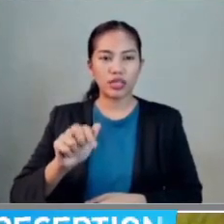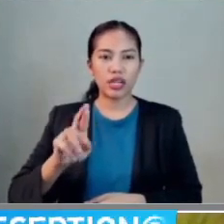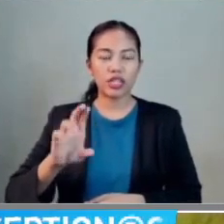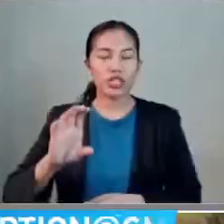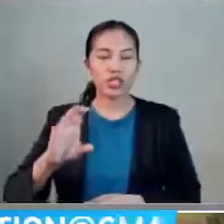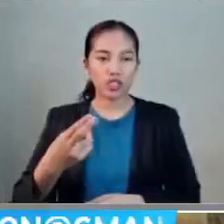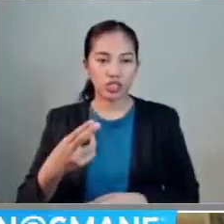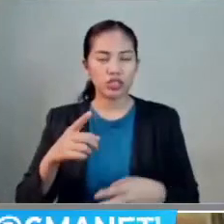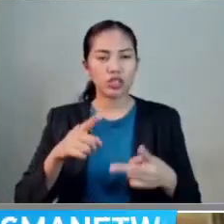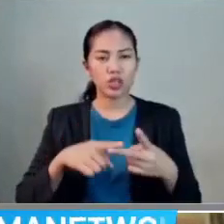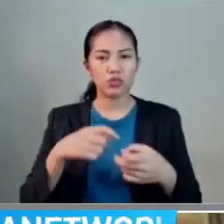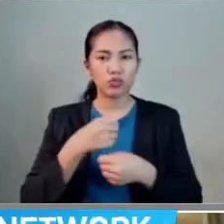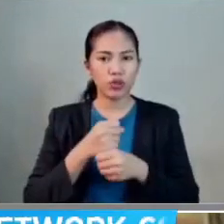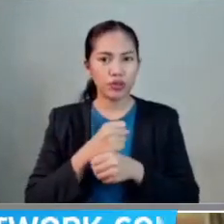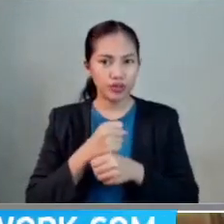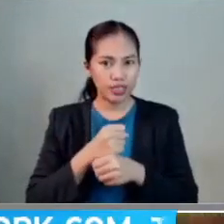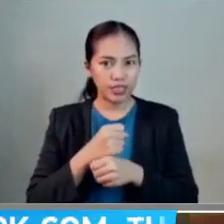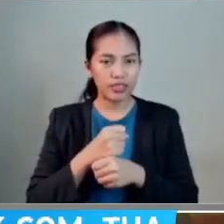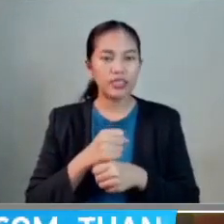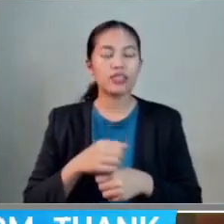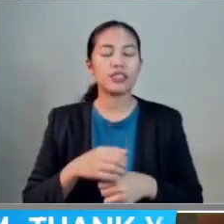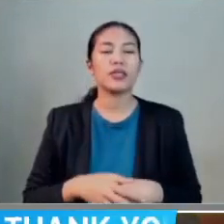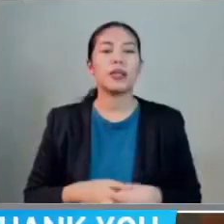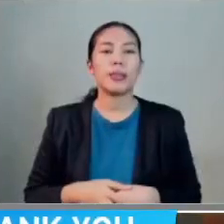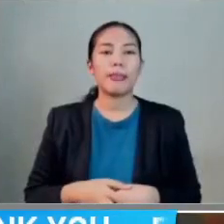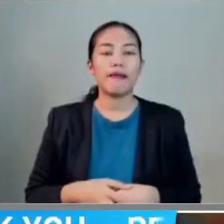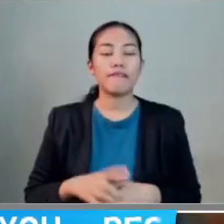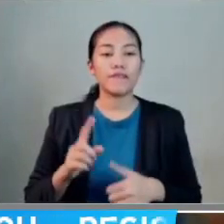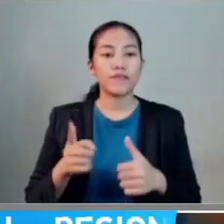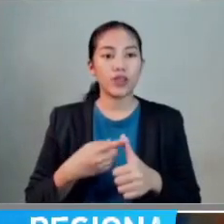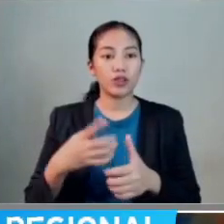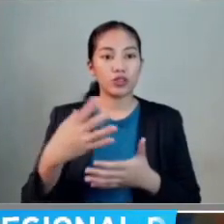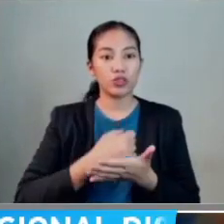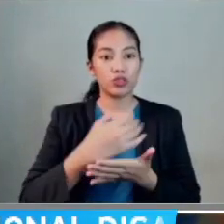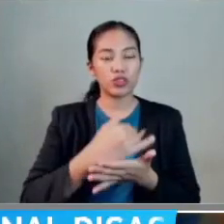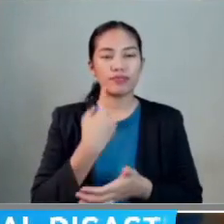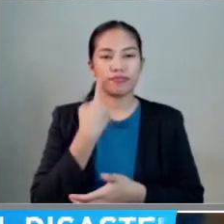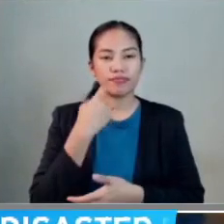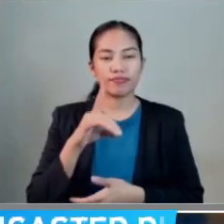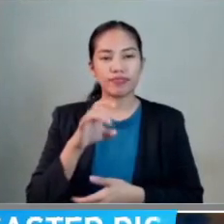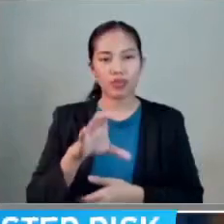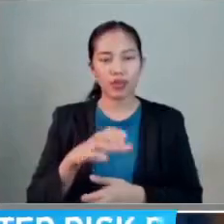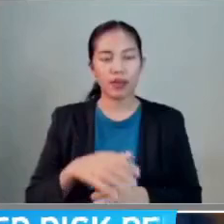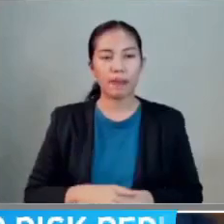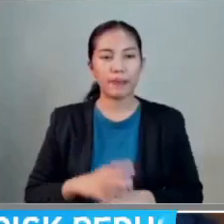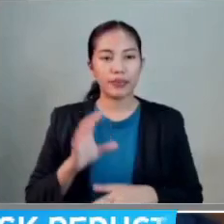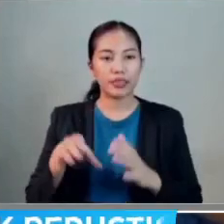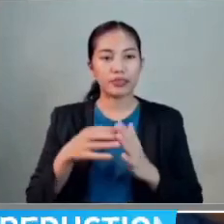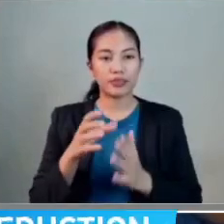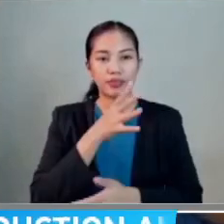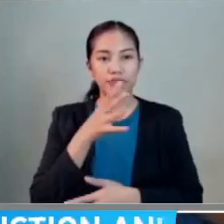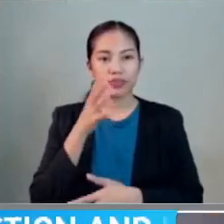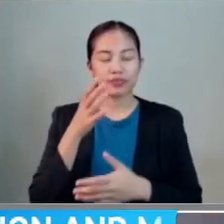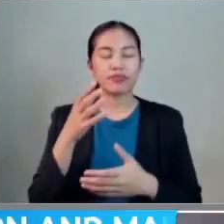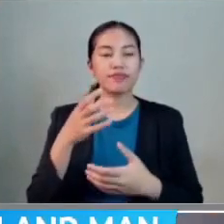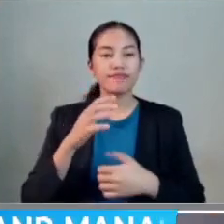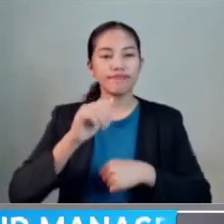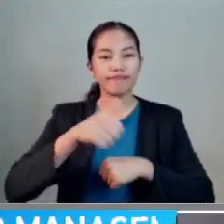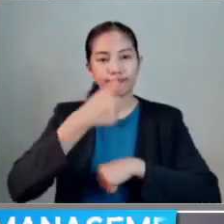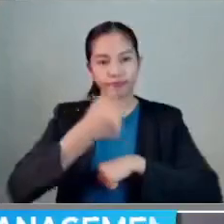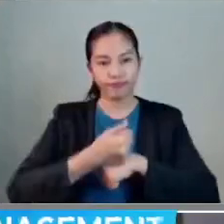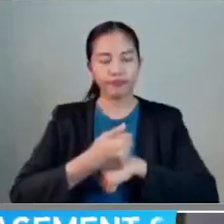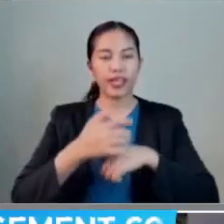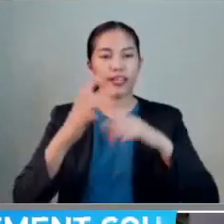unang harvest nila nito lang Disyembre. Nagsagawa pa nga ang City Agriculture ng Harvest Festival sa lugar para ipakilala